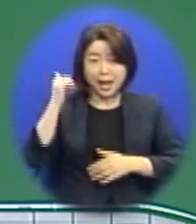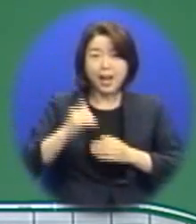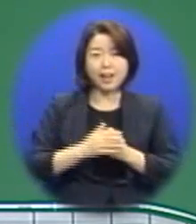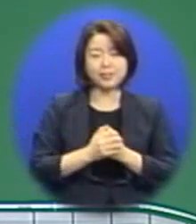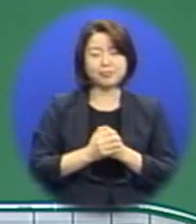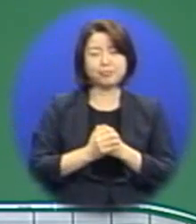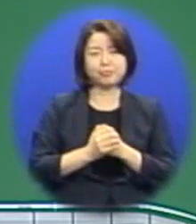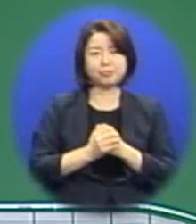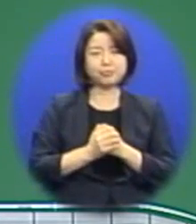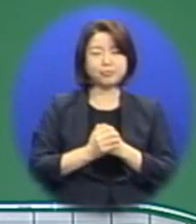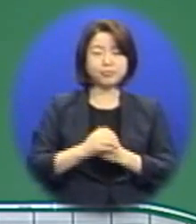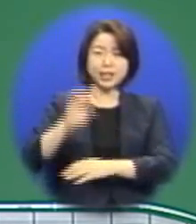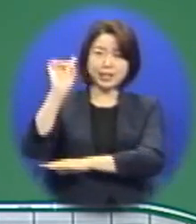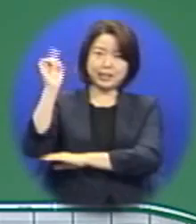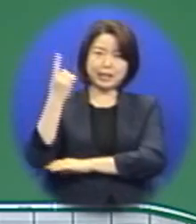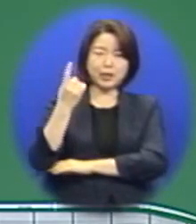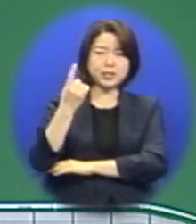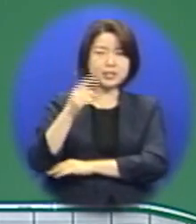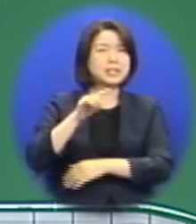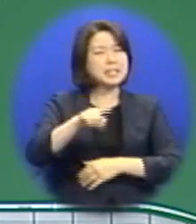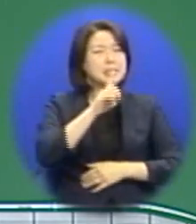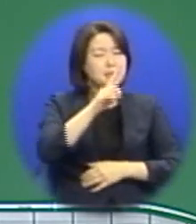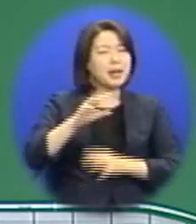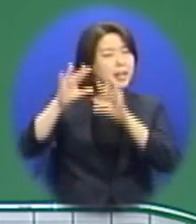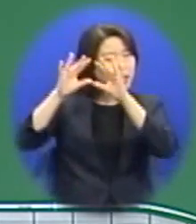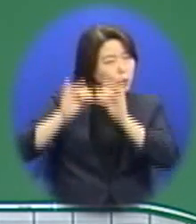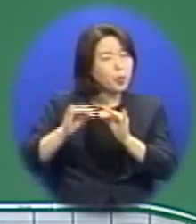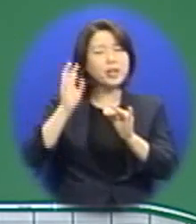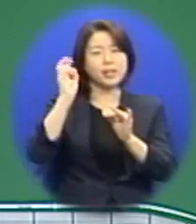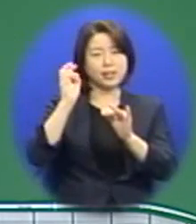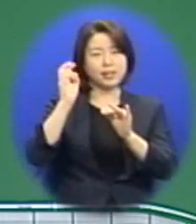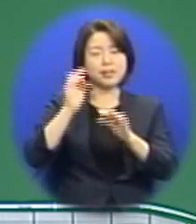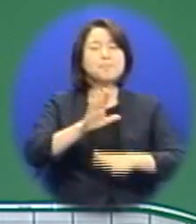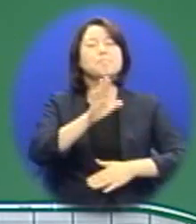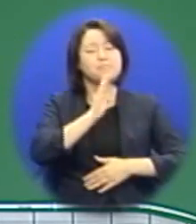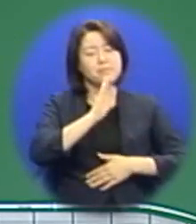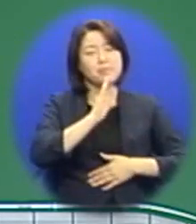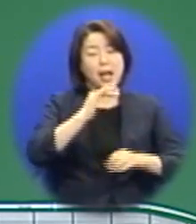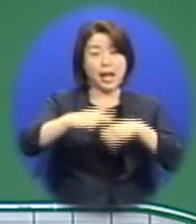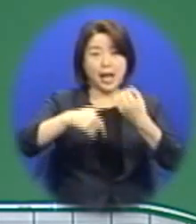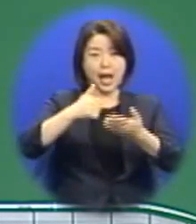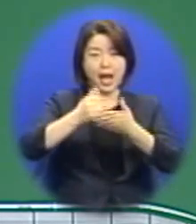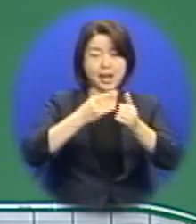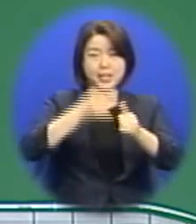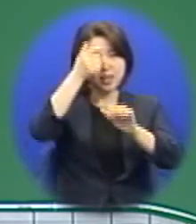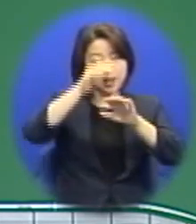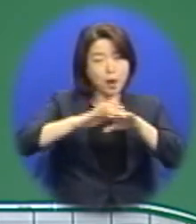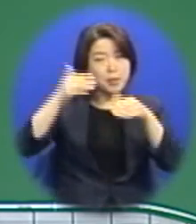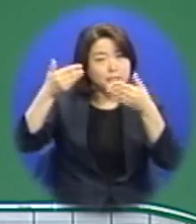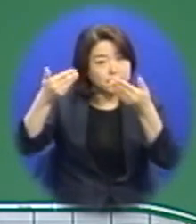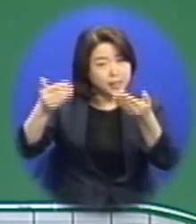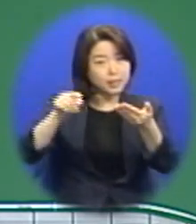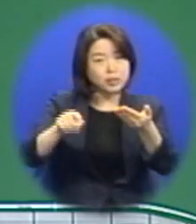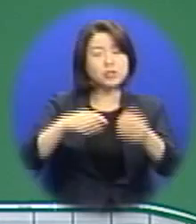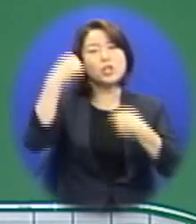다윗은 정말 동의할 거예요. 다윗은. 맞아요. 하나님께 예배하는 것은 춤을 추는 거예요.